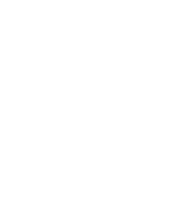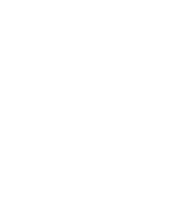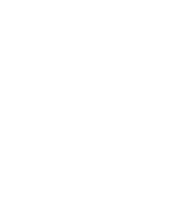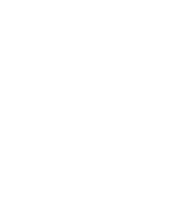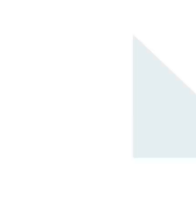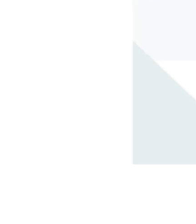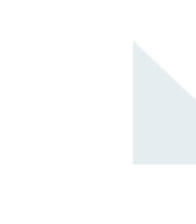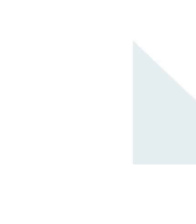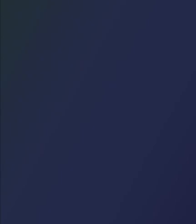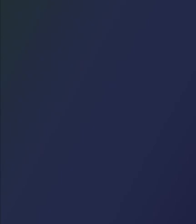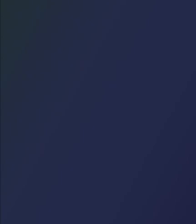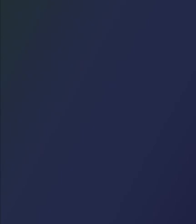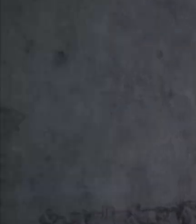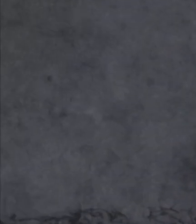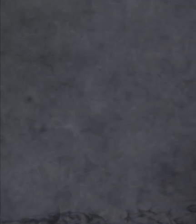sana.